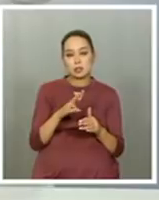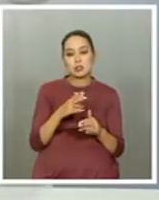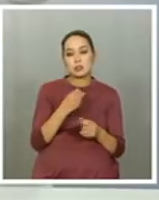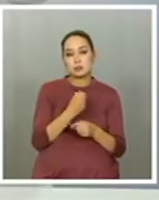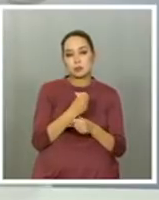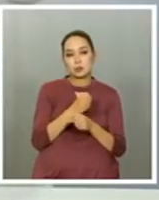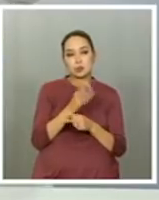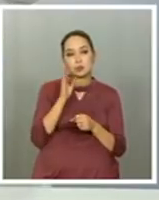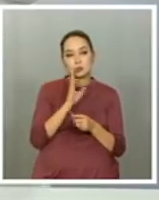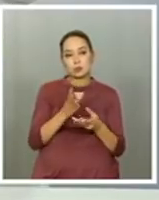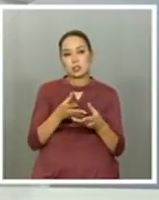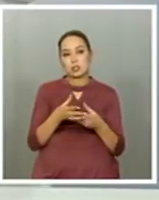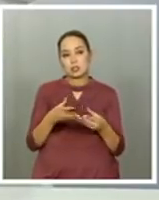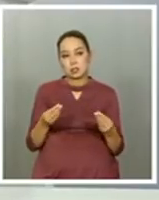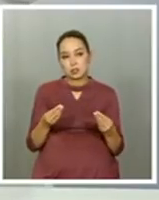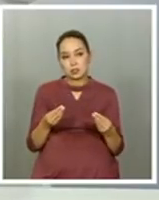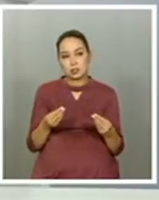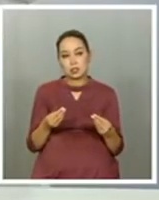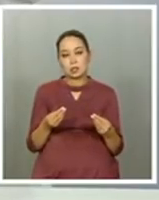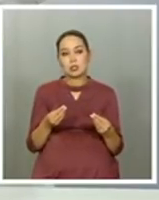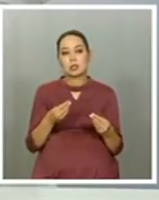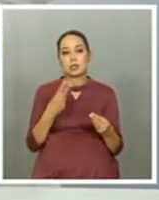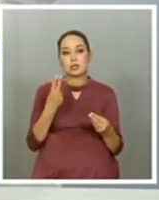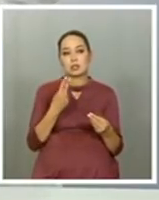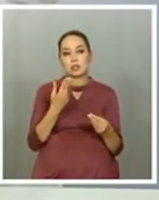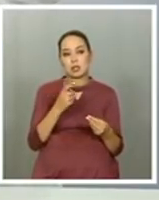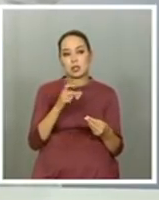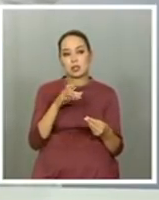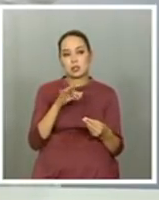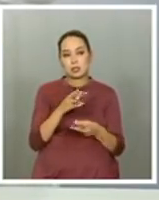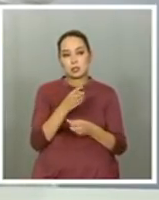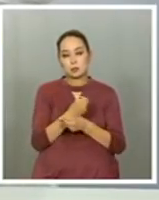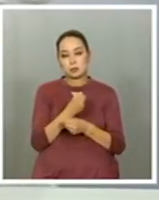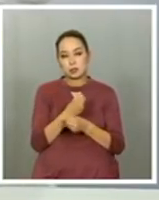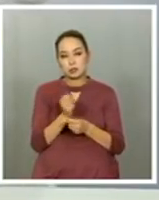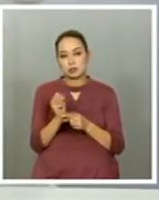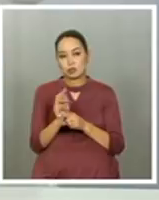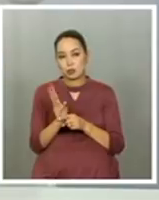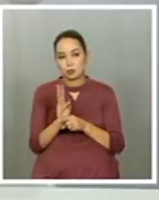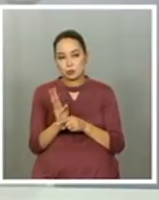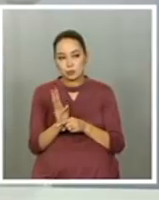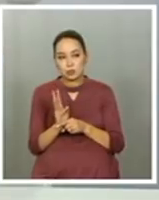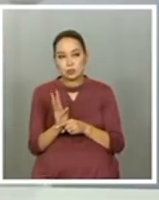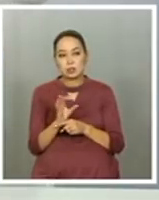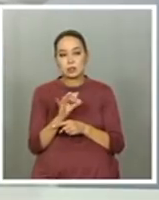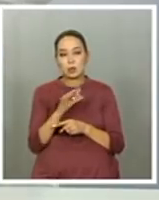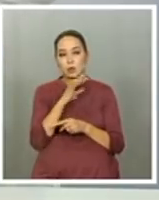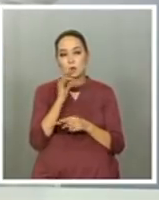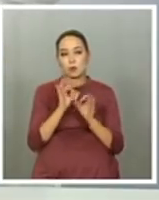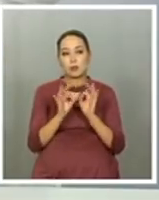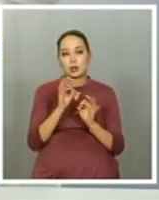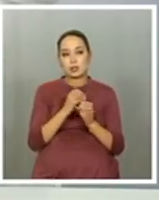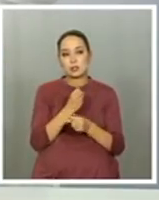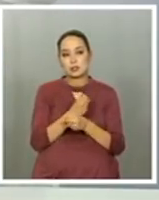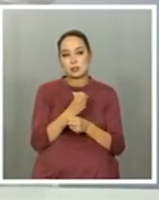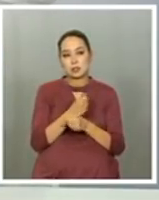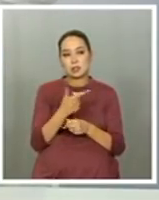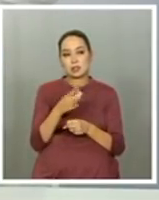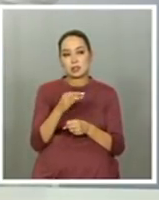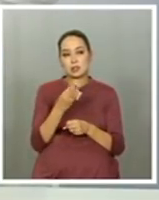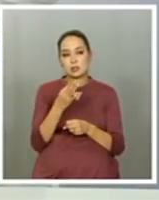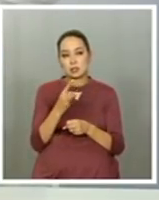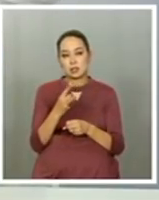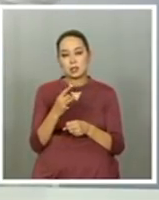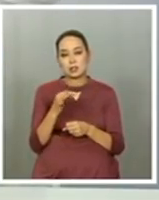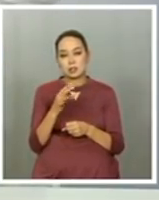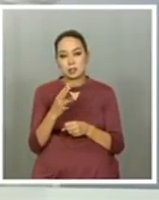ерітіндісі, ерігіштігі. Екінші тәжірибе – этил спиртінің жануы. Үшінші тәжірибе – көп атымды спиртке,